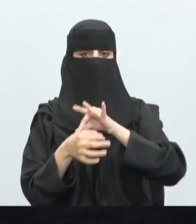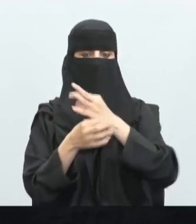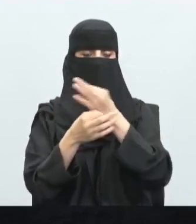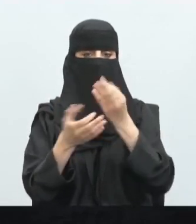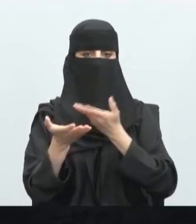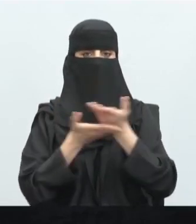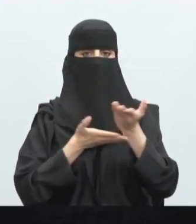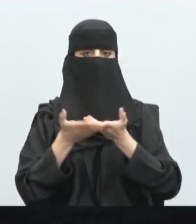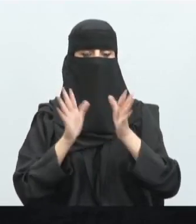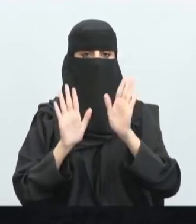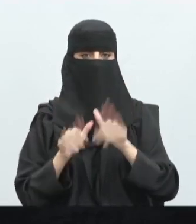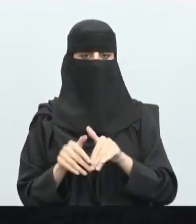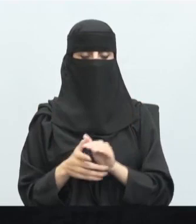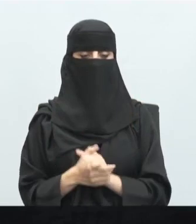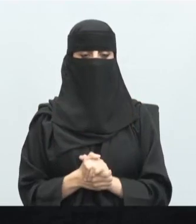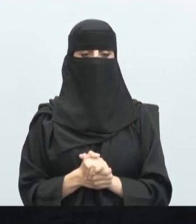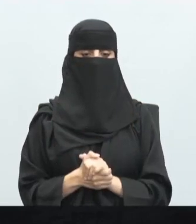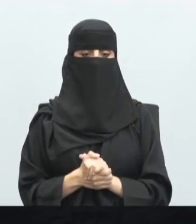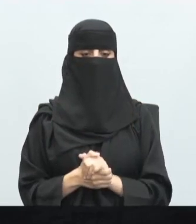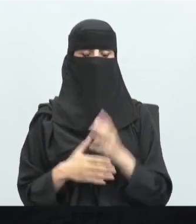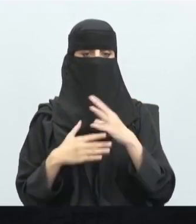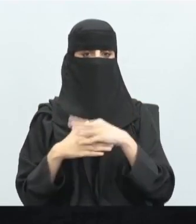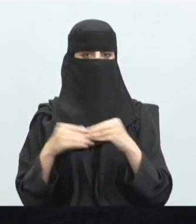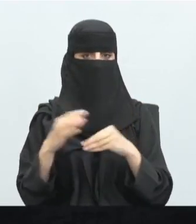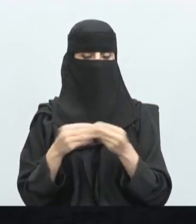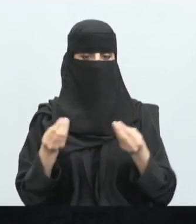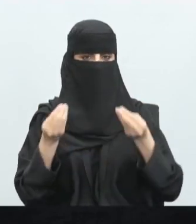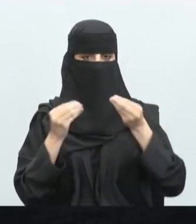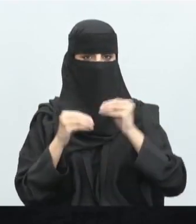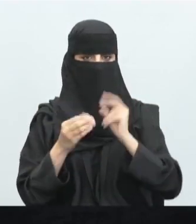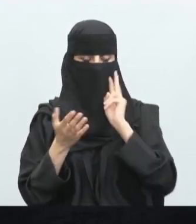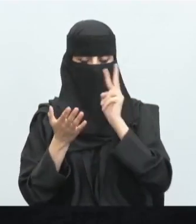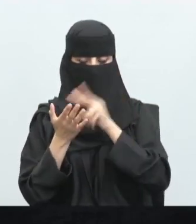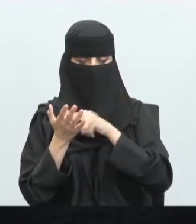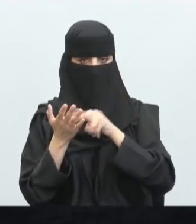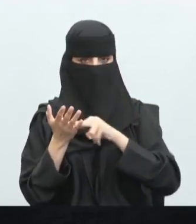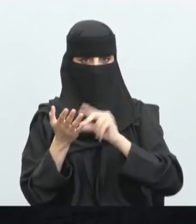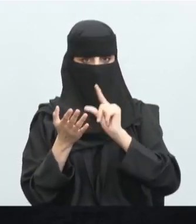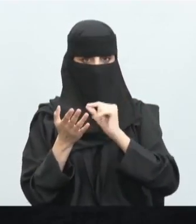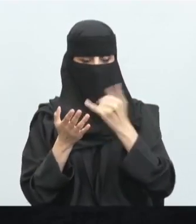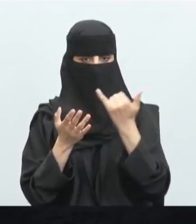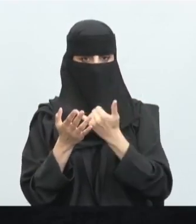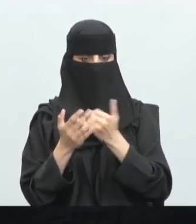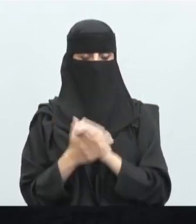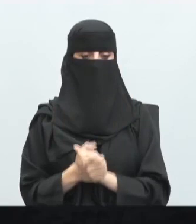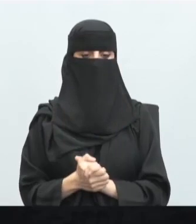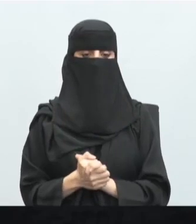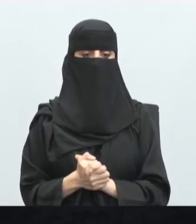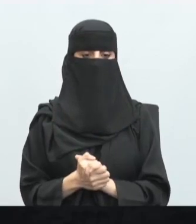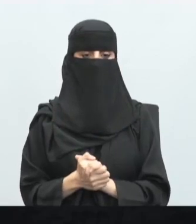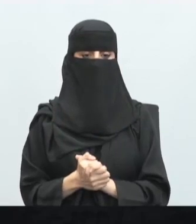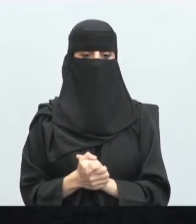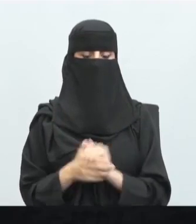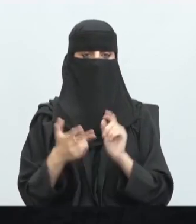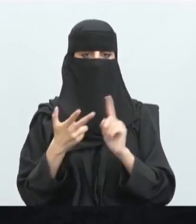ايضا ايضا مهاره القراءه بطلاقه ايضا